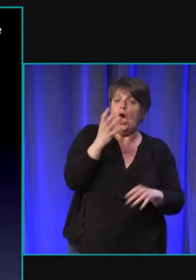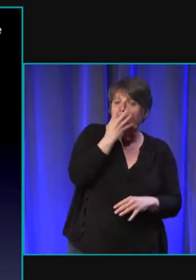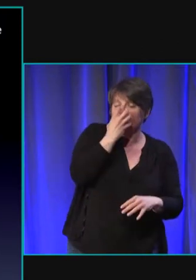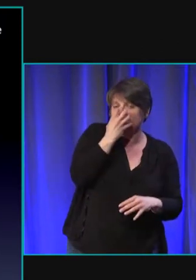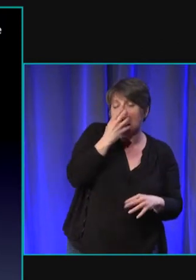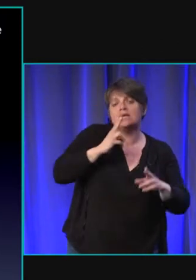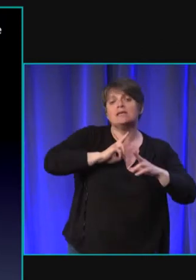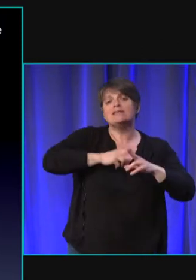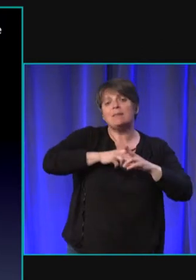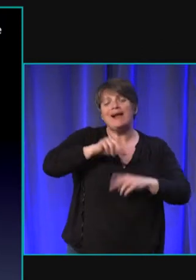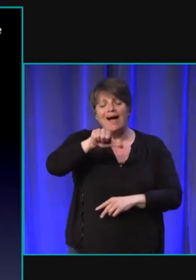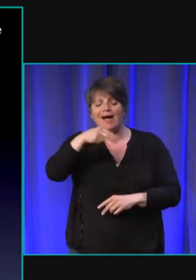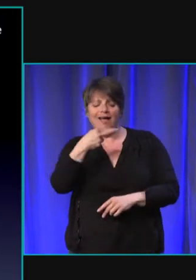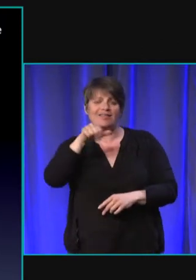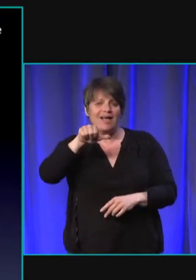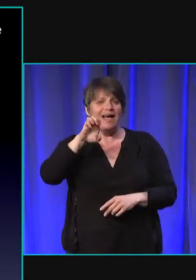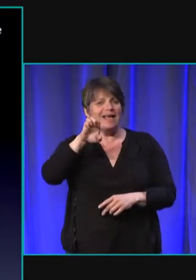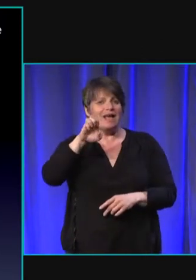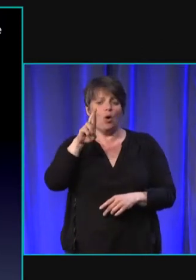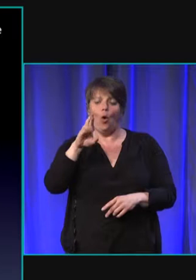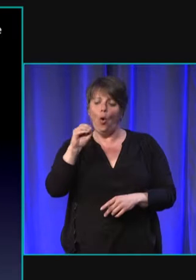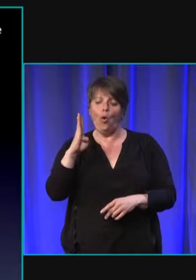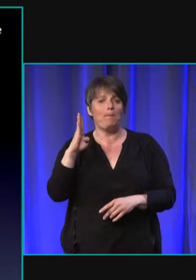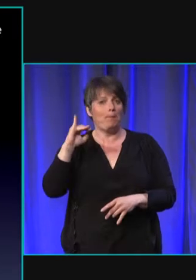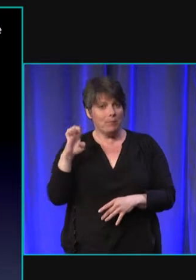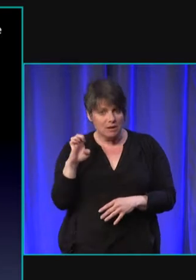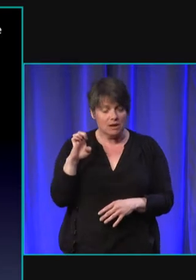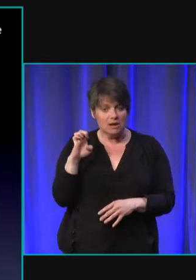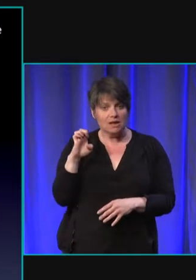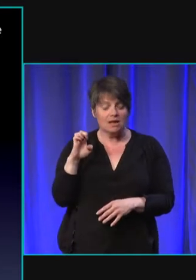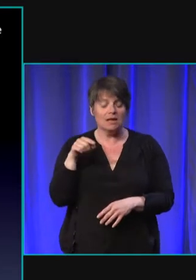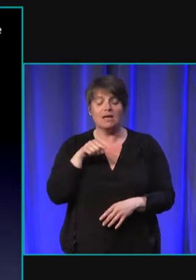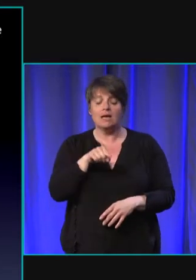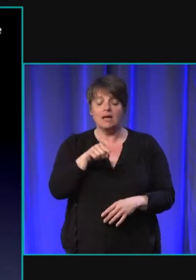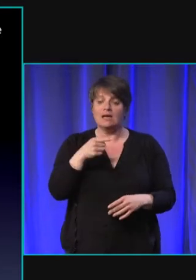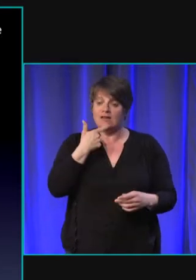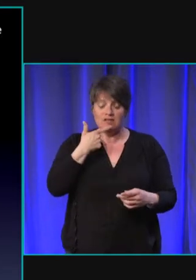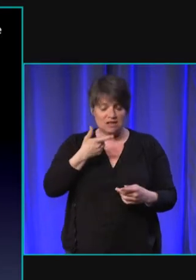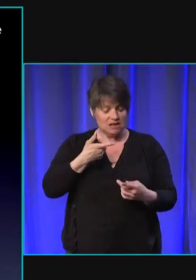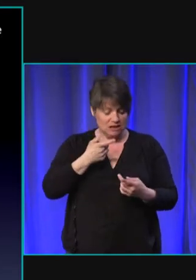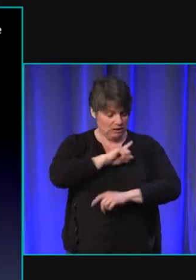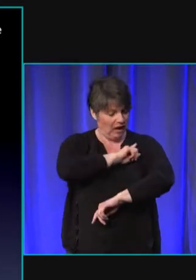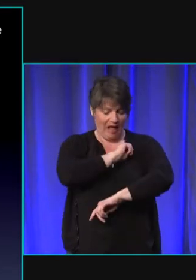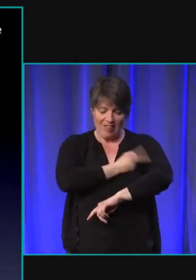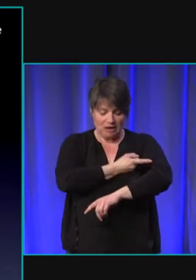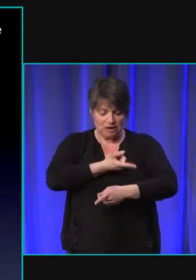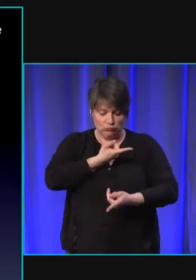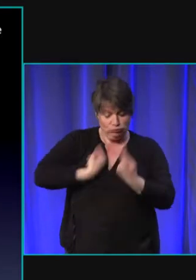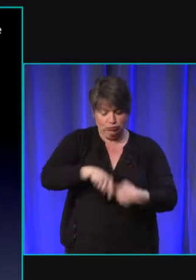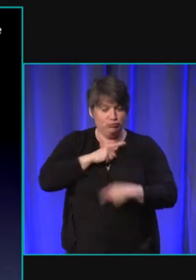des voies anaérobie. Donc là, il y a une resynthèse de l'énergie ou un apport en